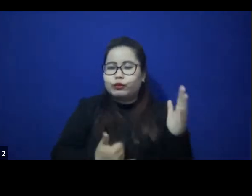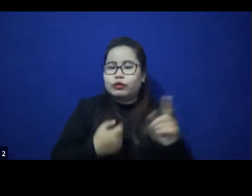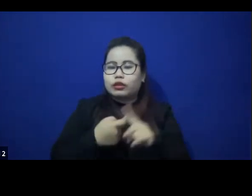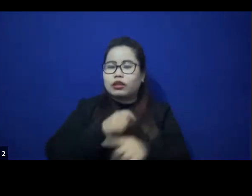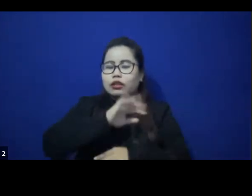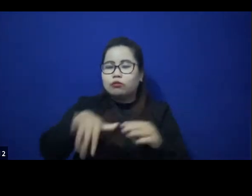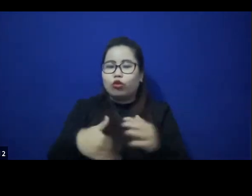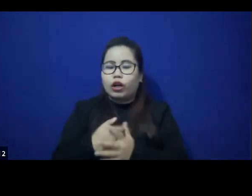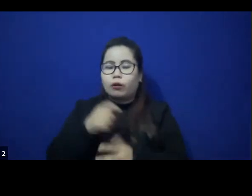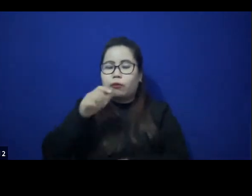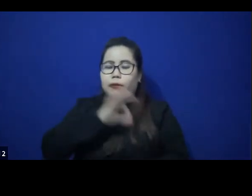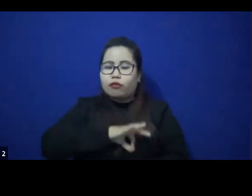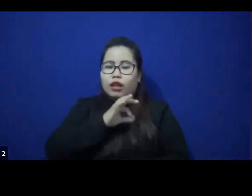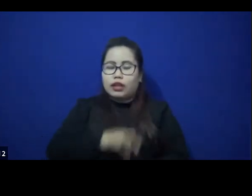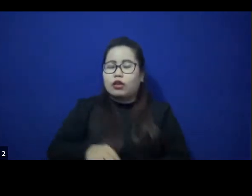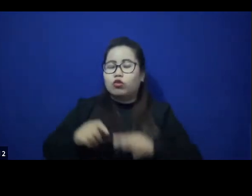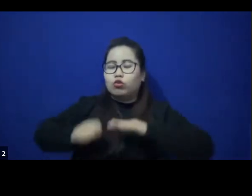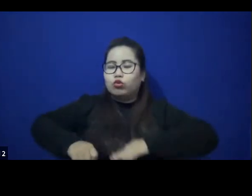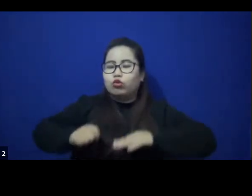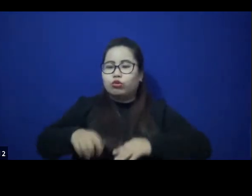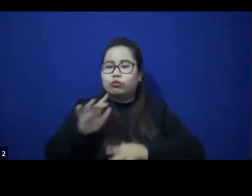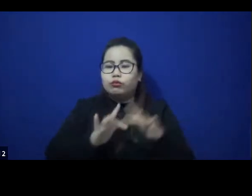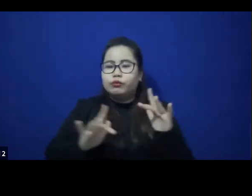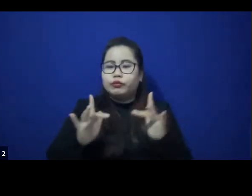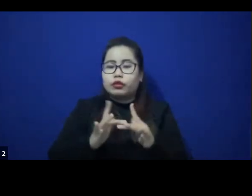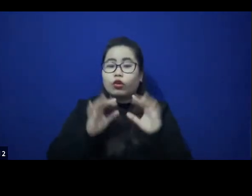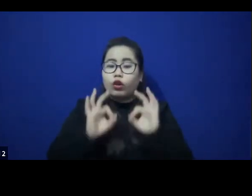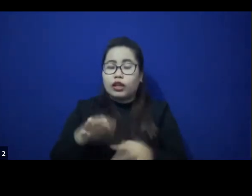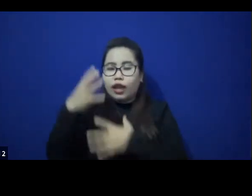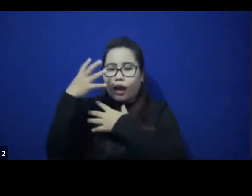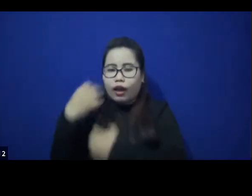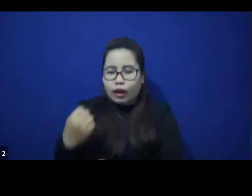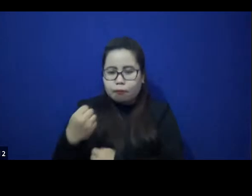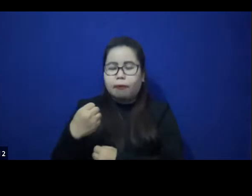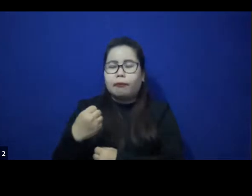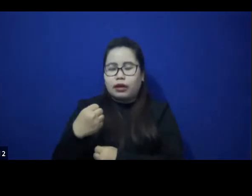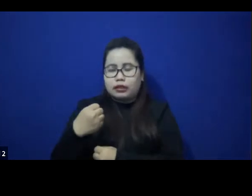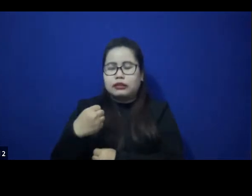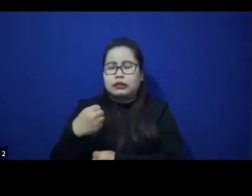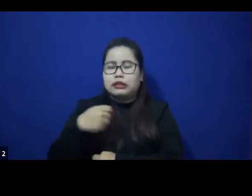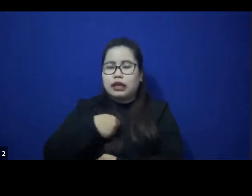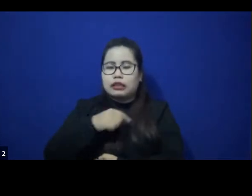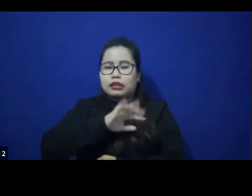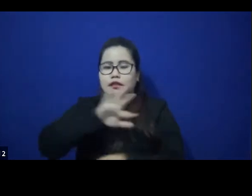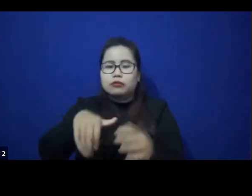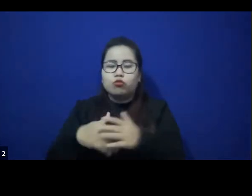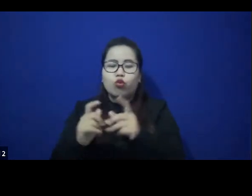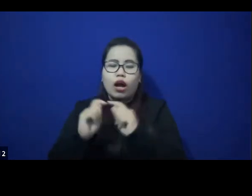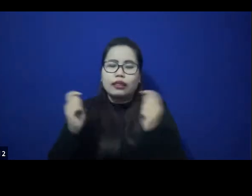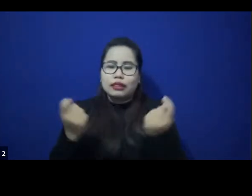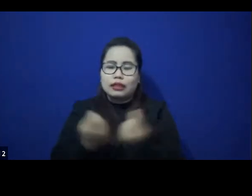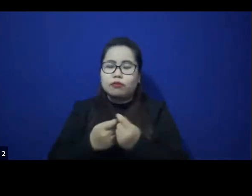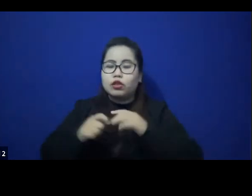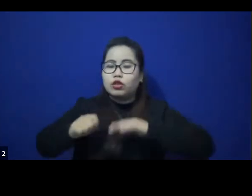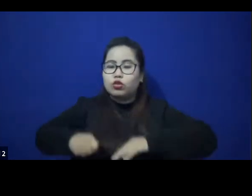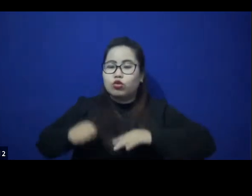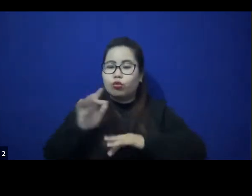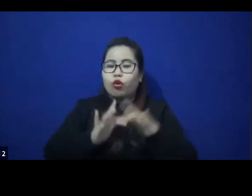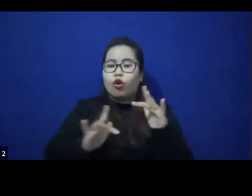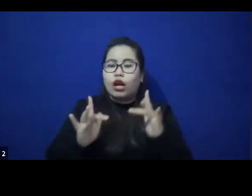online eh harapan saya dan seluruh tim dihukum online diskusi di